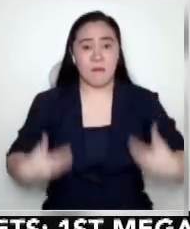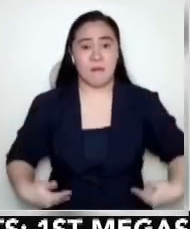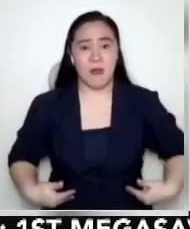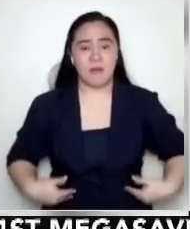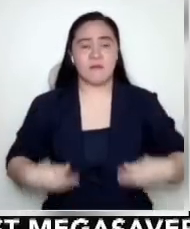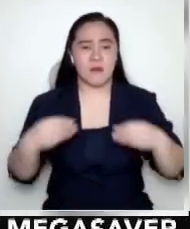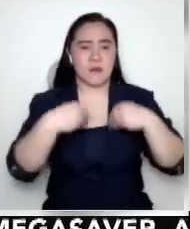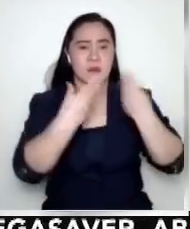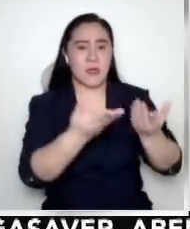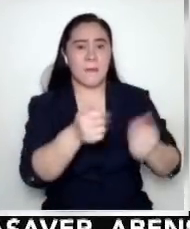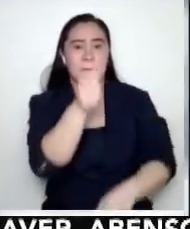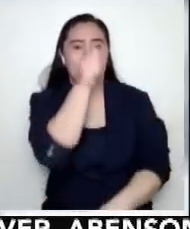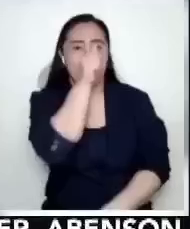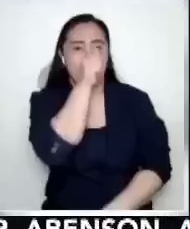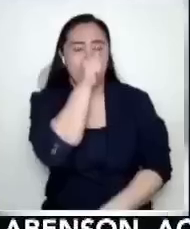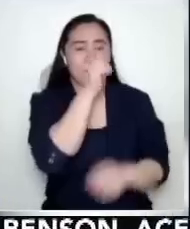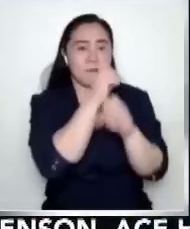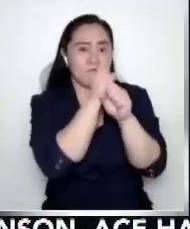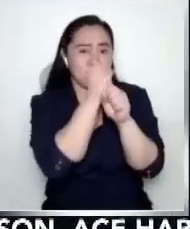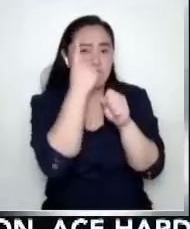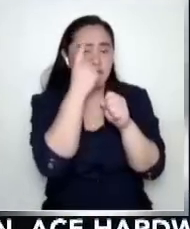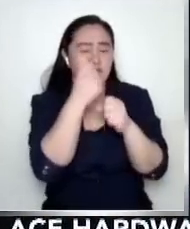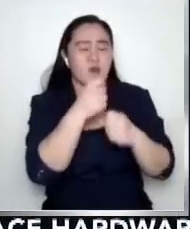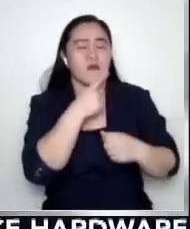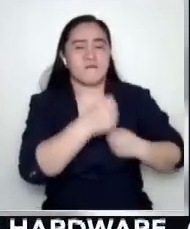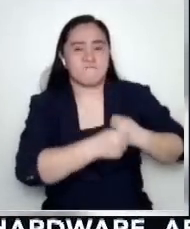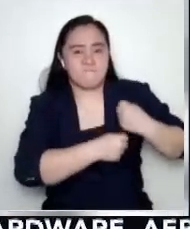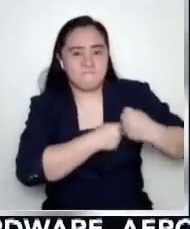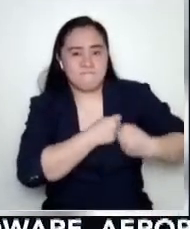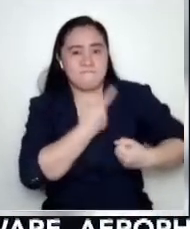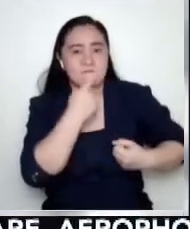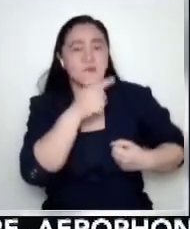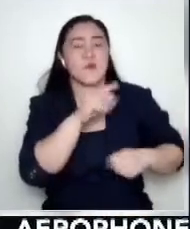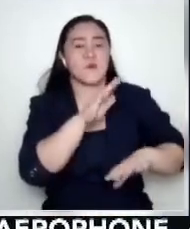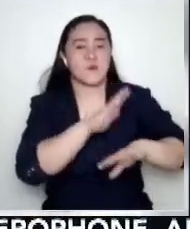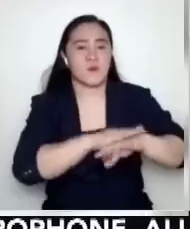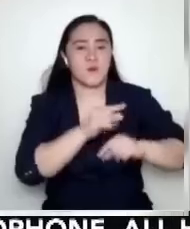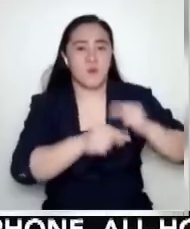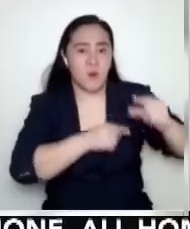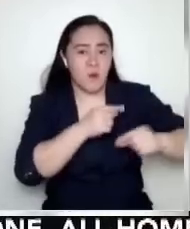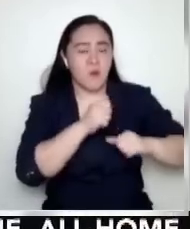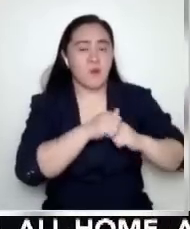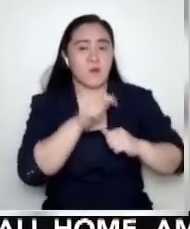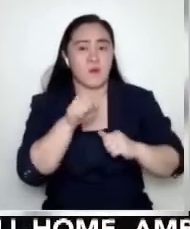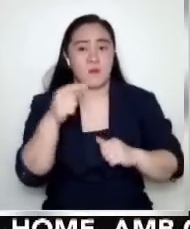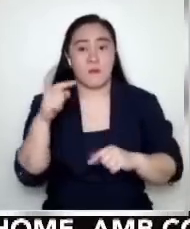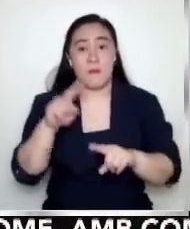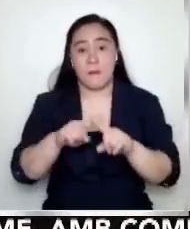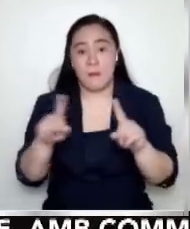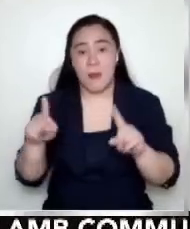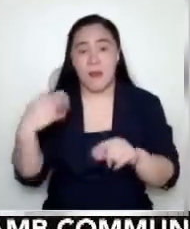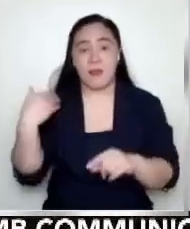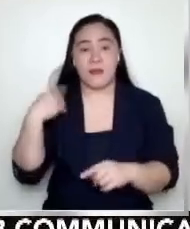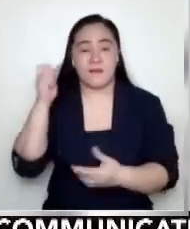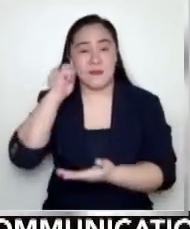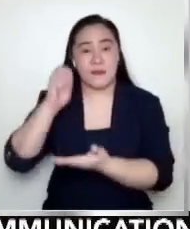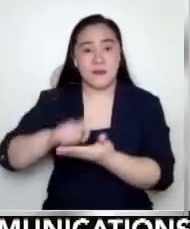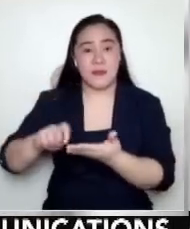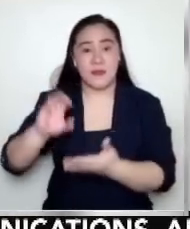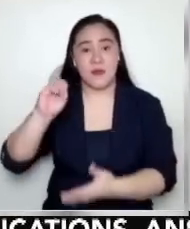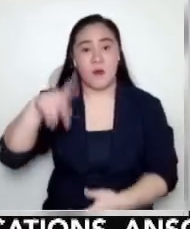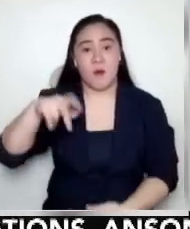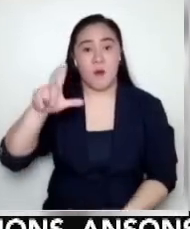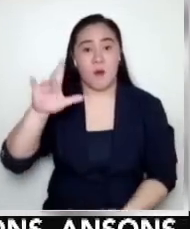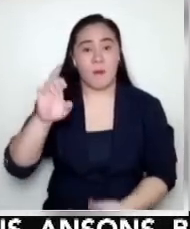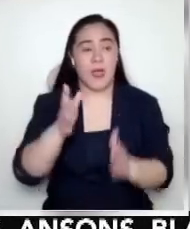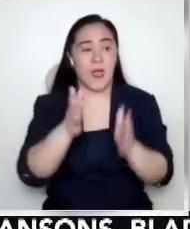ng kanilang pagluluksa. Ayon kay DMW Secretary Susan Ople, hiniling din sa kanila ng mga kaanak na magsagawa